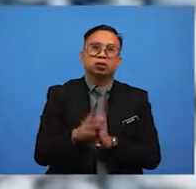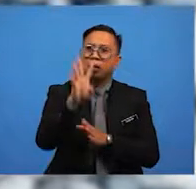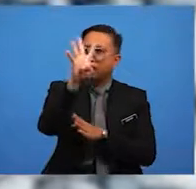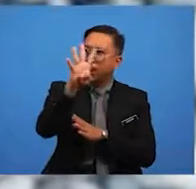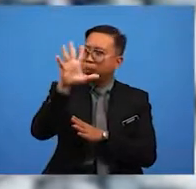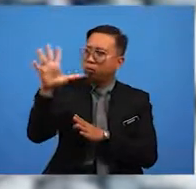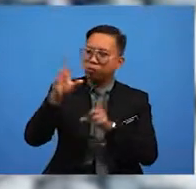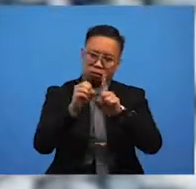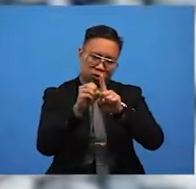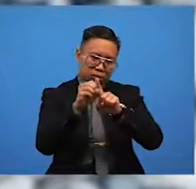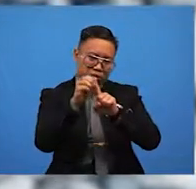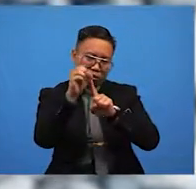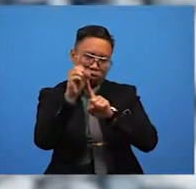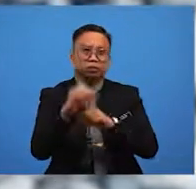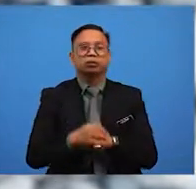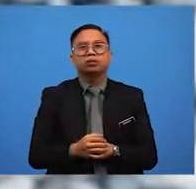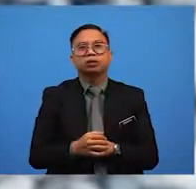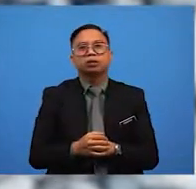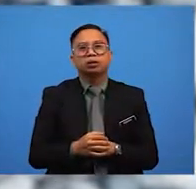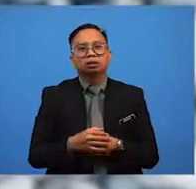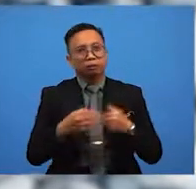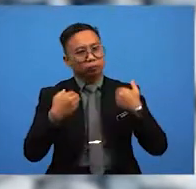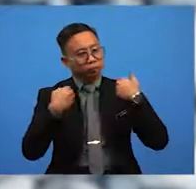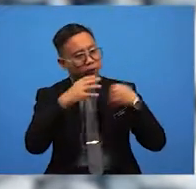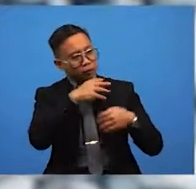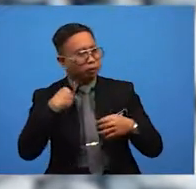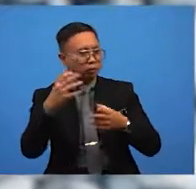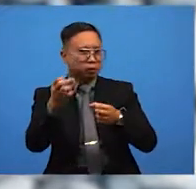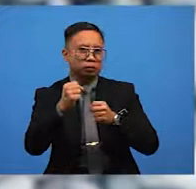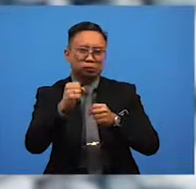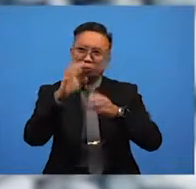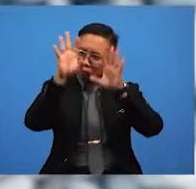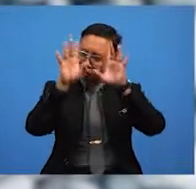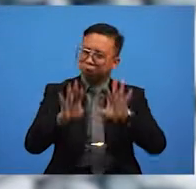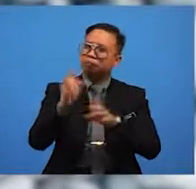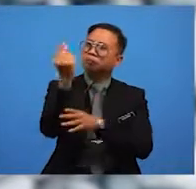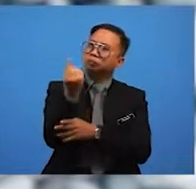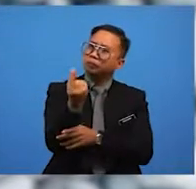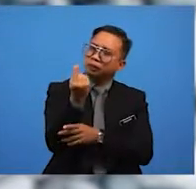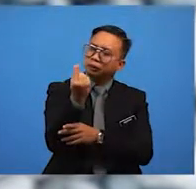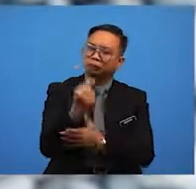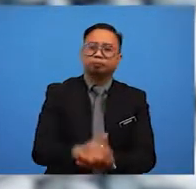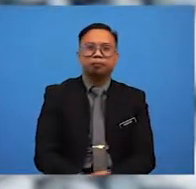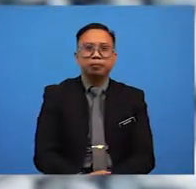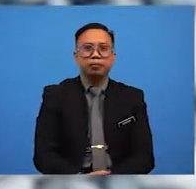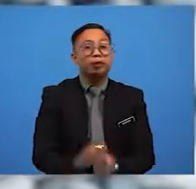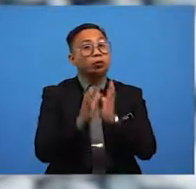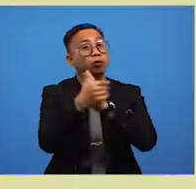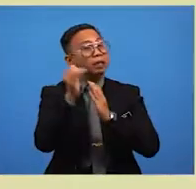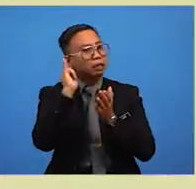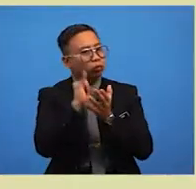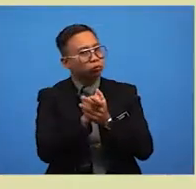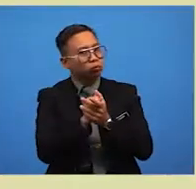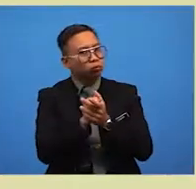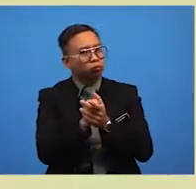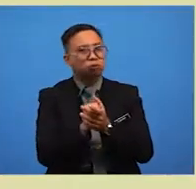45 darjah Celsius dan menerima hujan yang sangat sedikit. Oleh yang demikian,